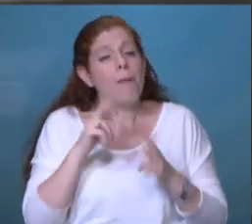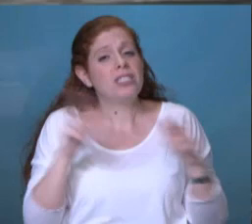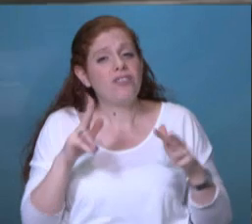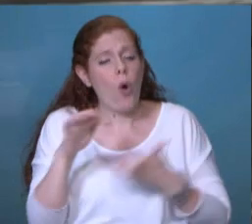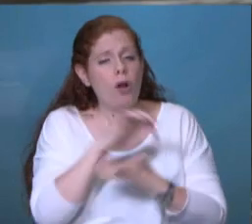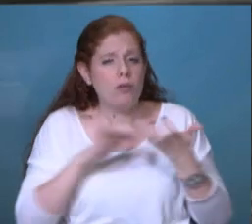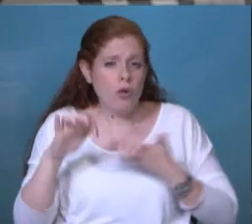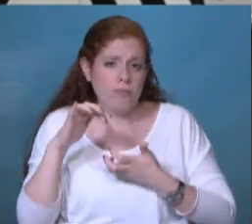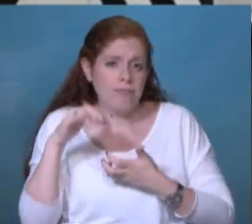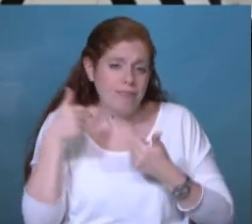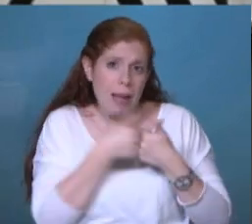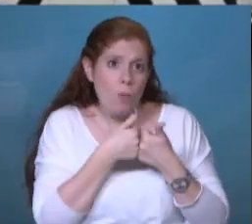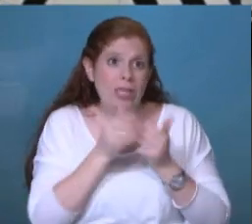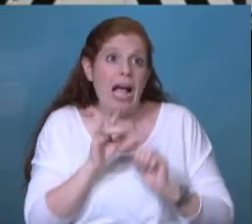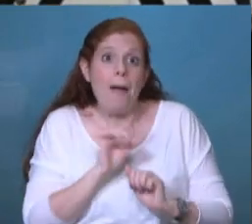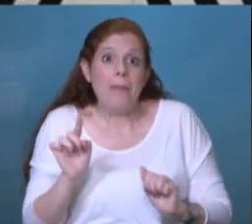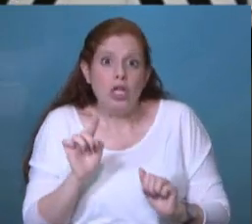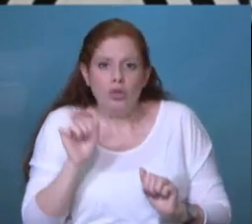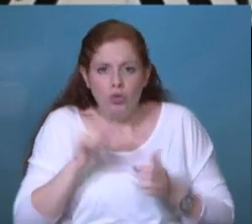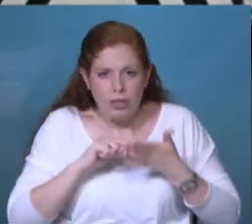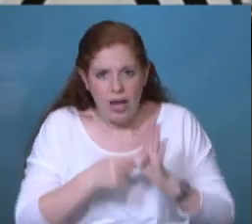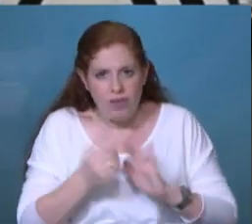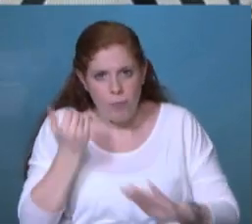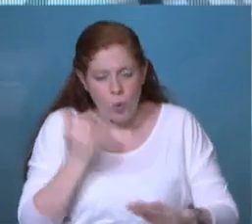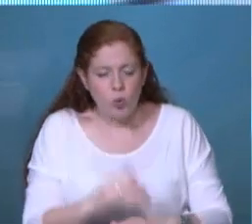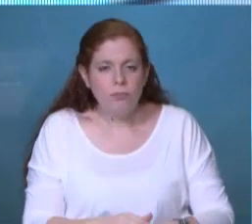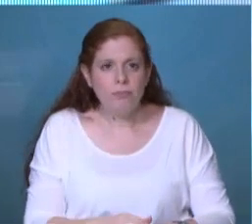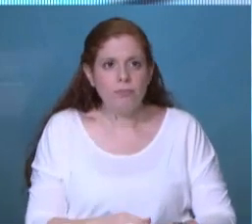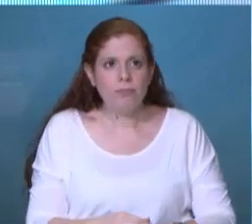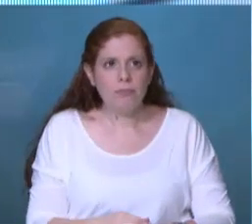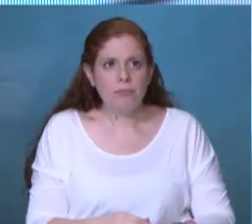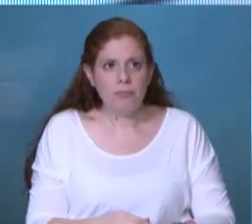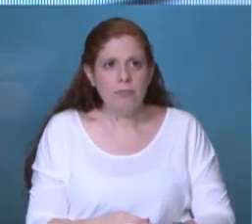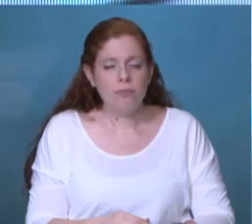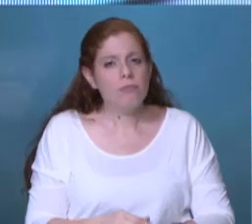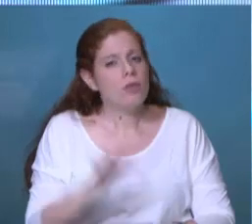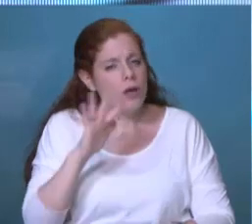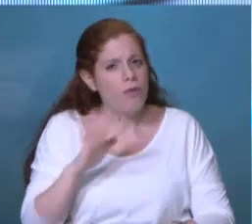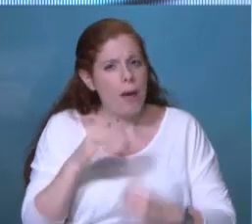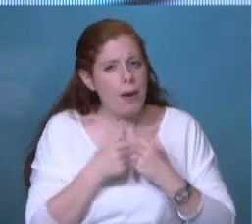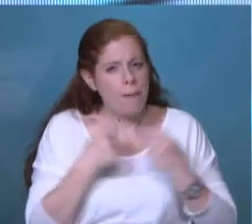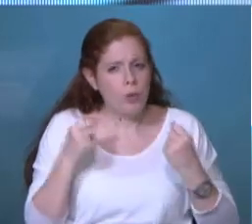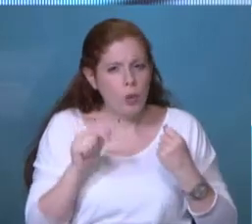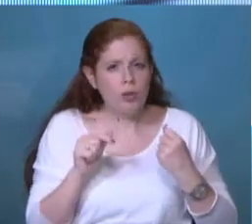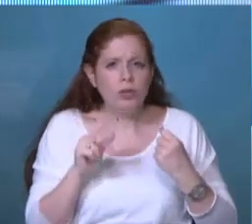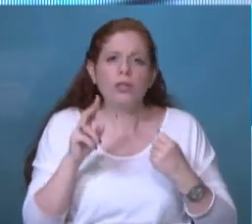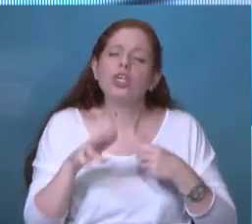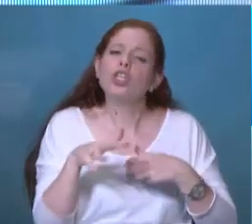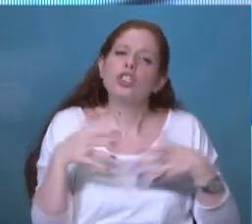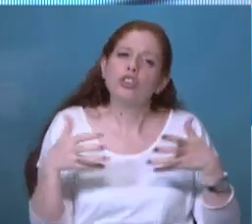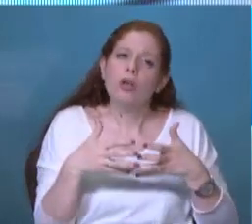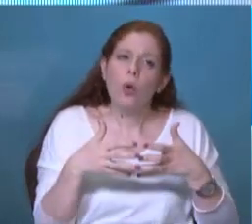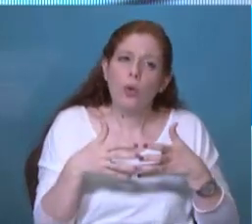לאימות, גם מבלי שמישהו יתכוון לכך מראש. וברקע המתיחות הגוברת הזו, איחוד האמירויות מודיע